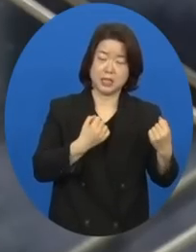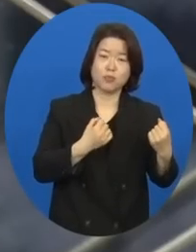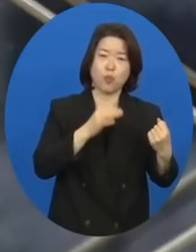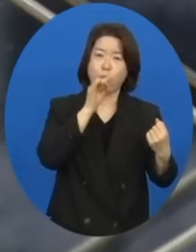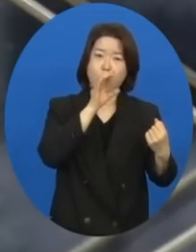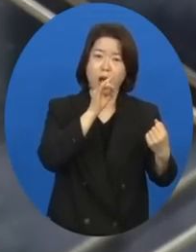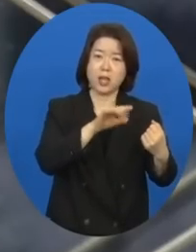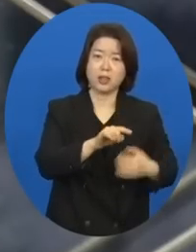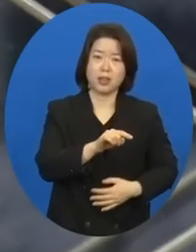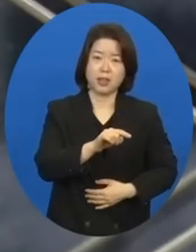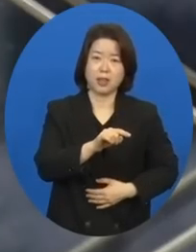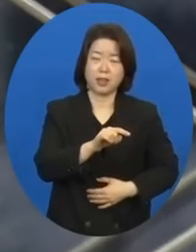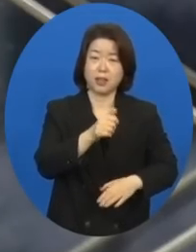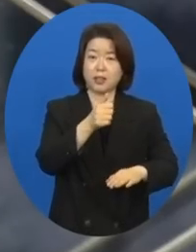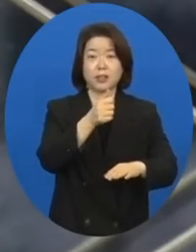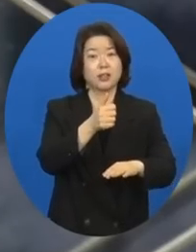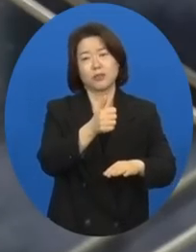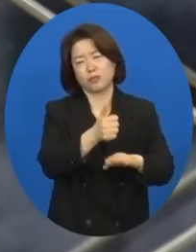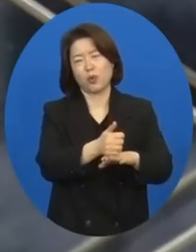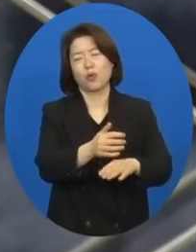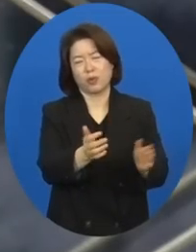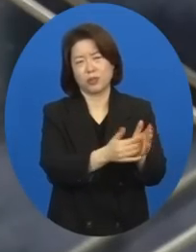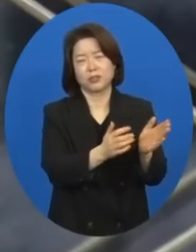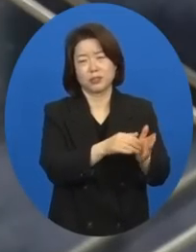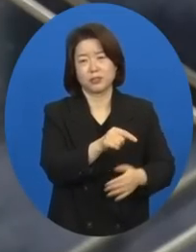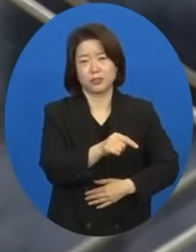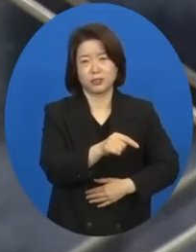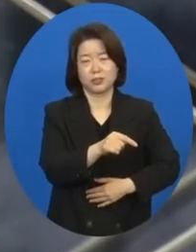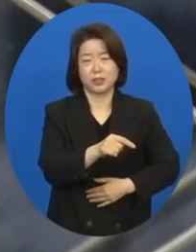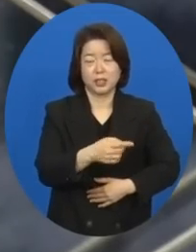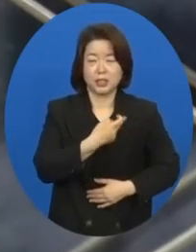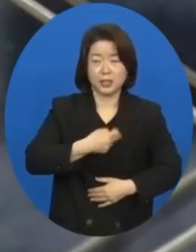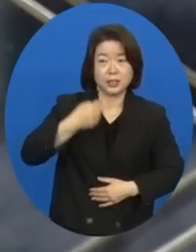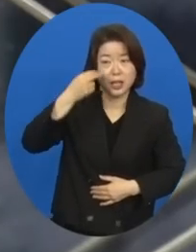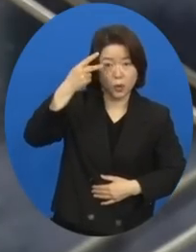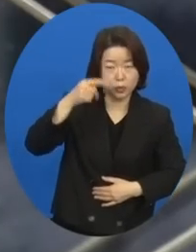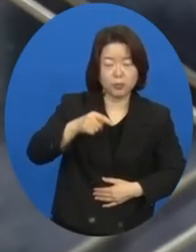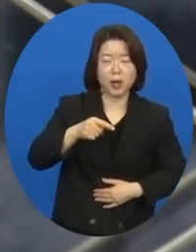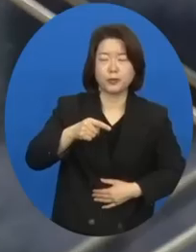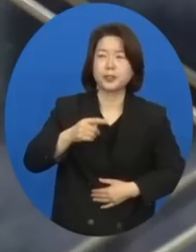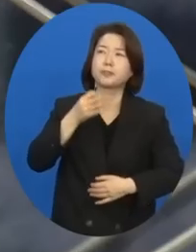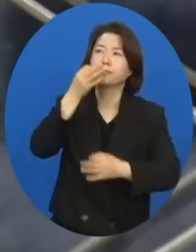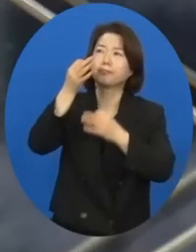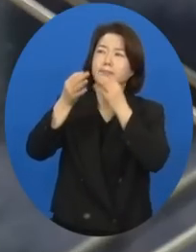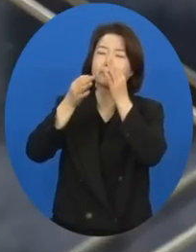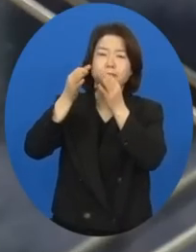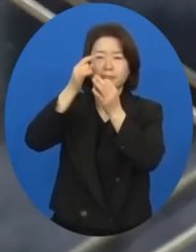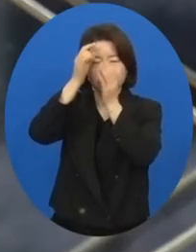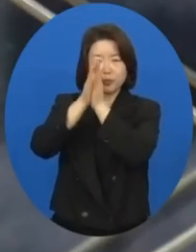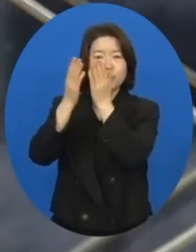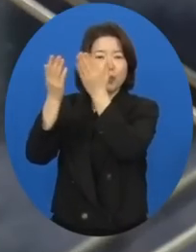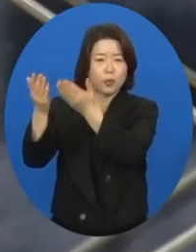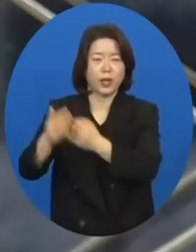됩니다. 이미 결론이 난 일이죠. 그래서 사울이 간구했던 것입니다. 능히 모든 성도와 함께 지식에